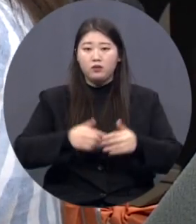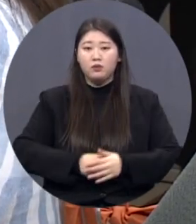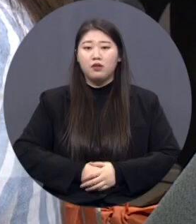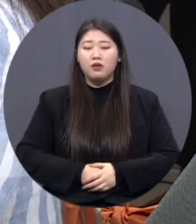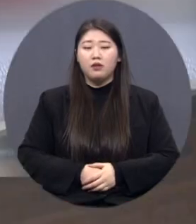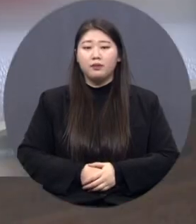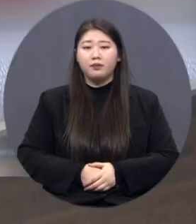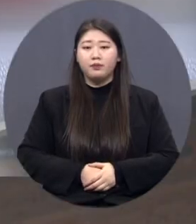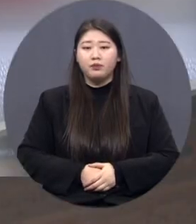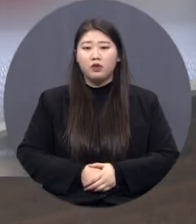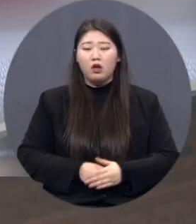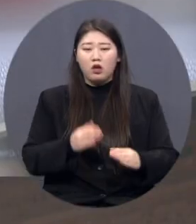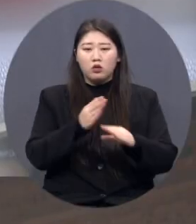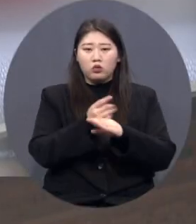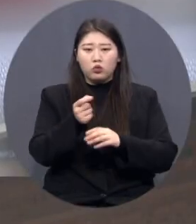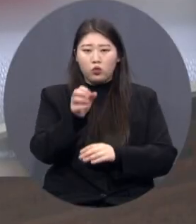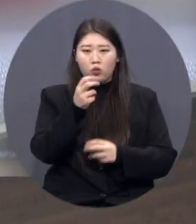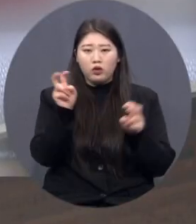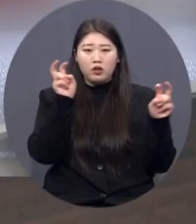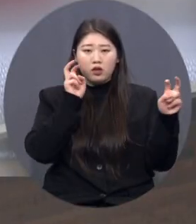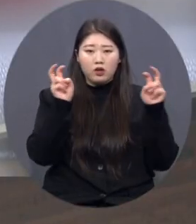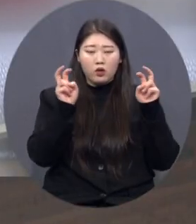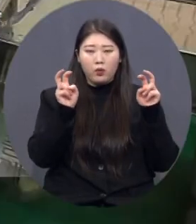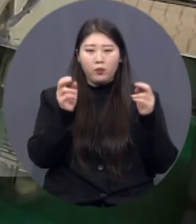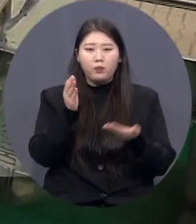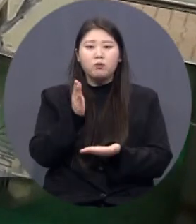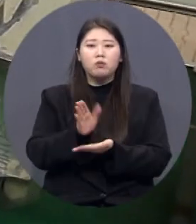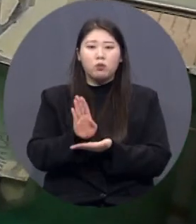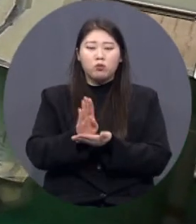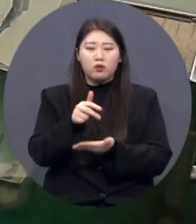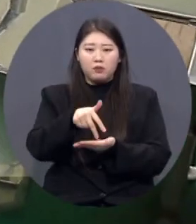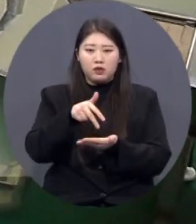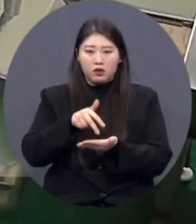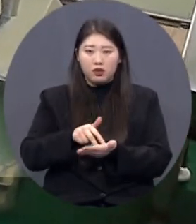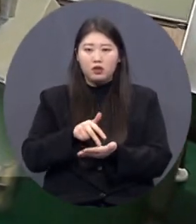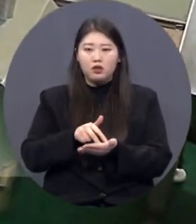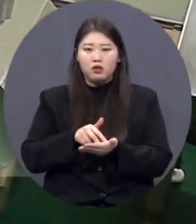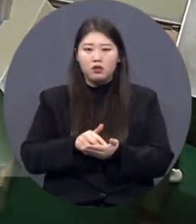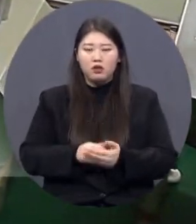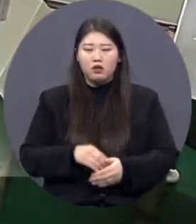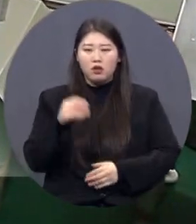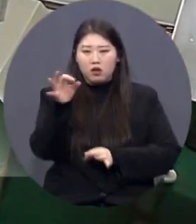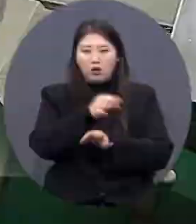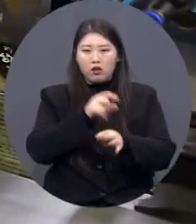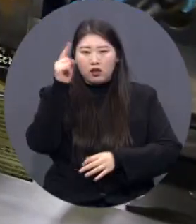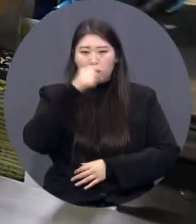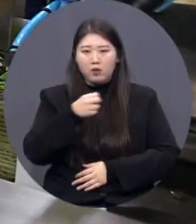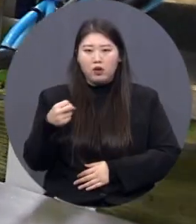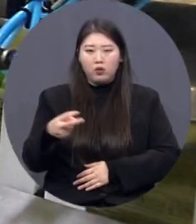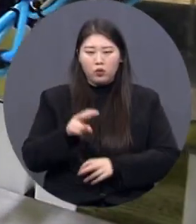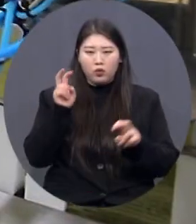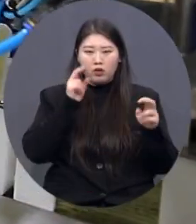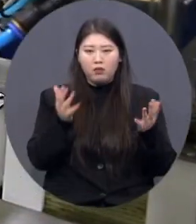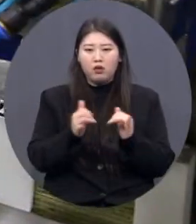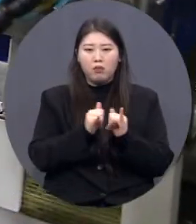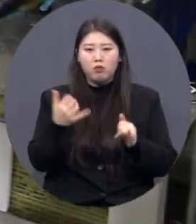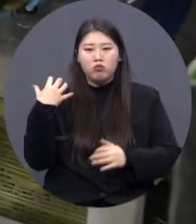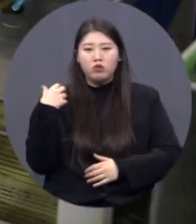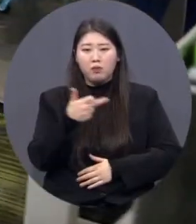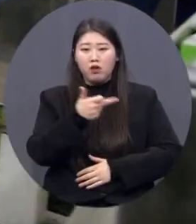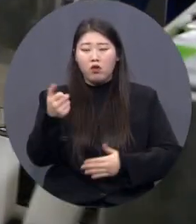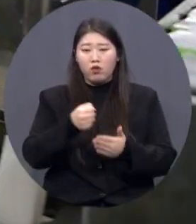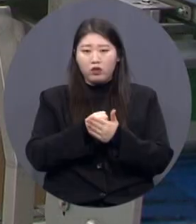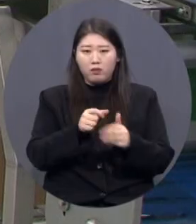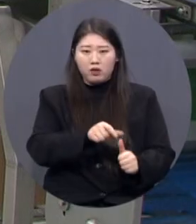늘었습니다 중소기업 중앙회 제주역 본부는 불확실한 경기 전망과 인건비에 따른 기업 부담이 늘면서